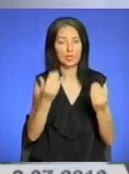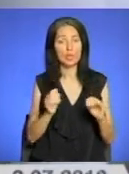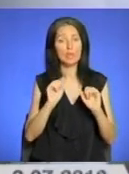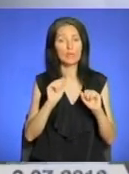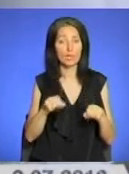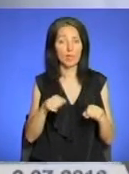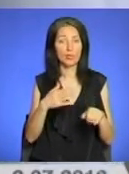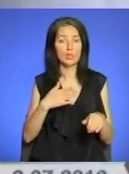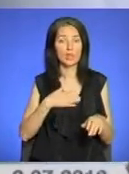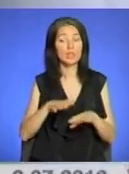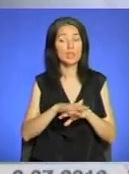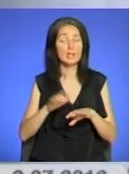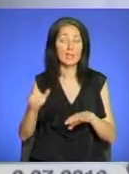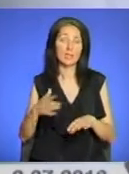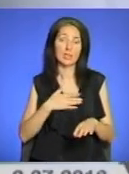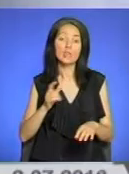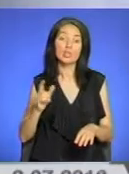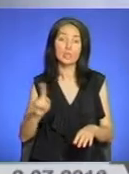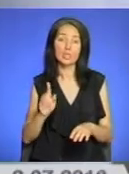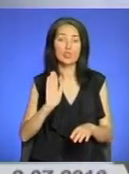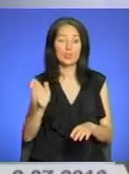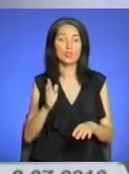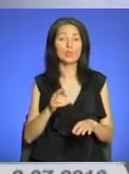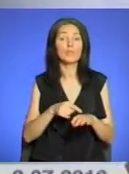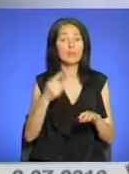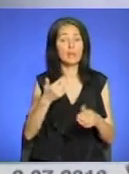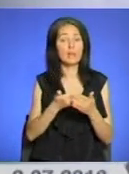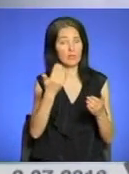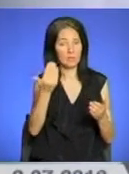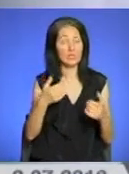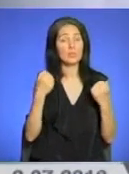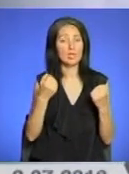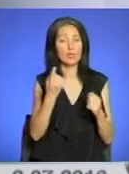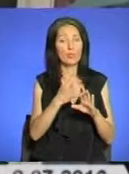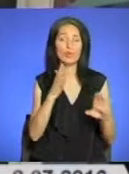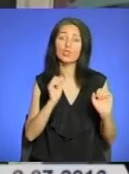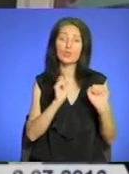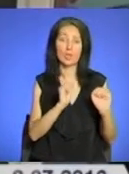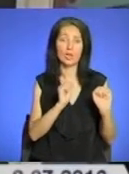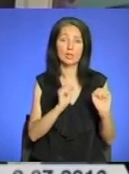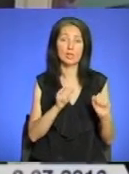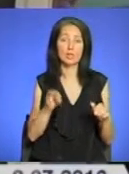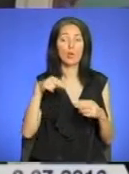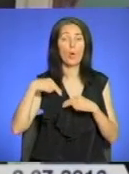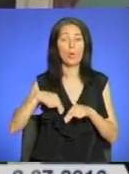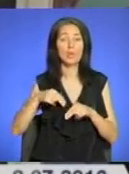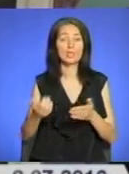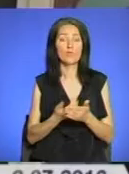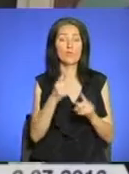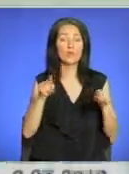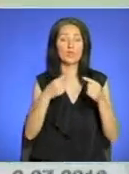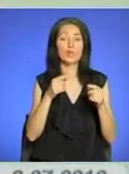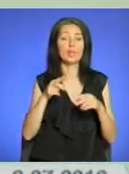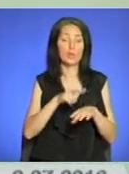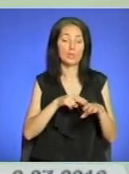владу наше населення, наші громадяни, чи вони будуть відчувати від вас підтримку і в першу чергу захист. До праці у новоствореній поліцейській